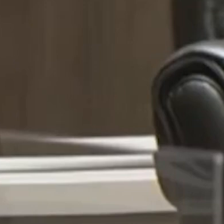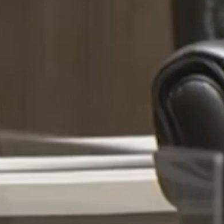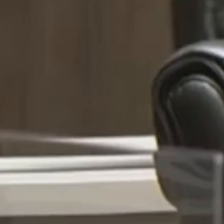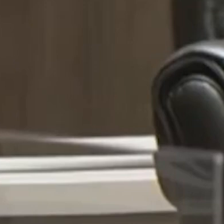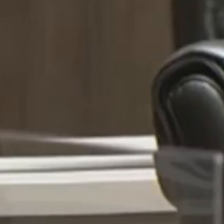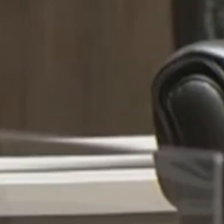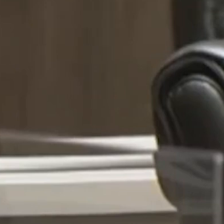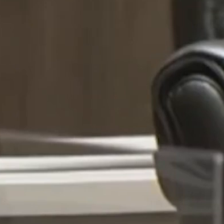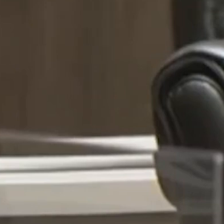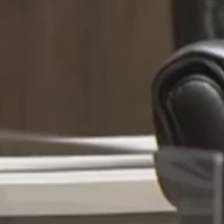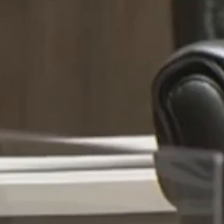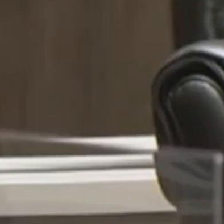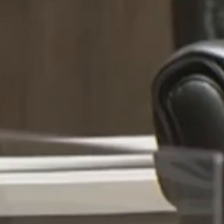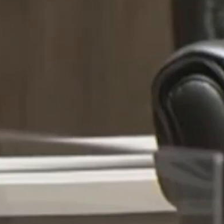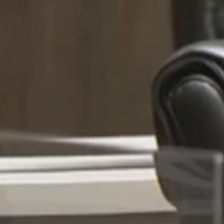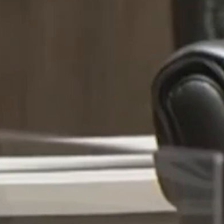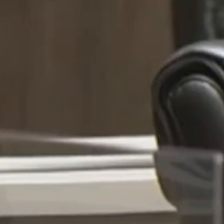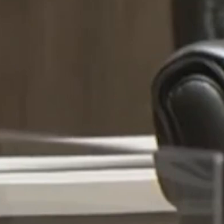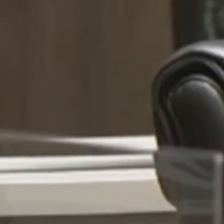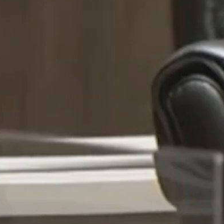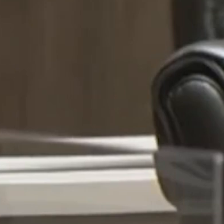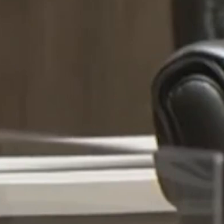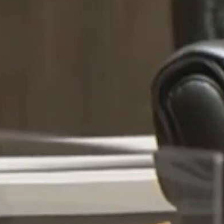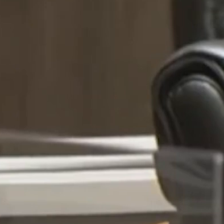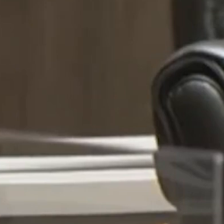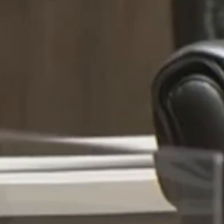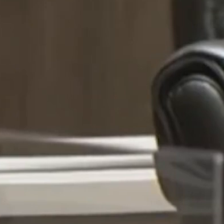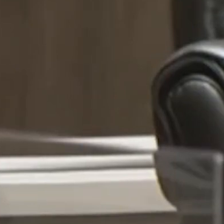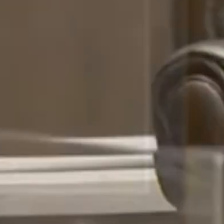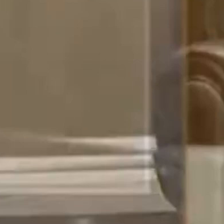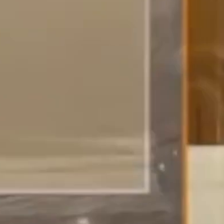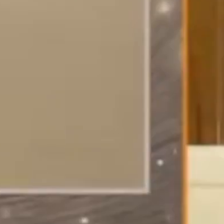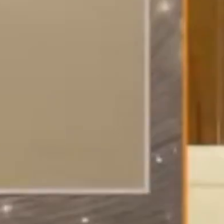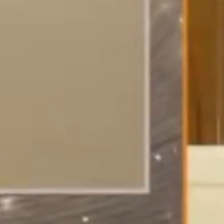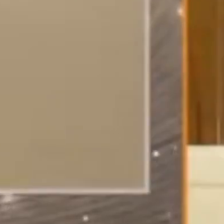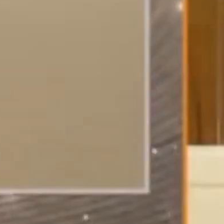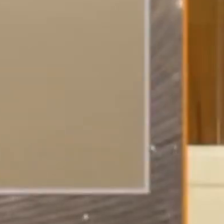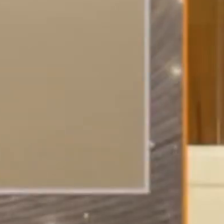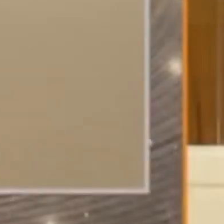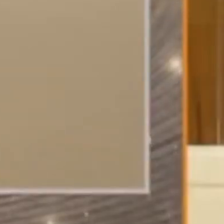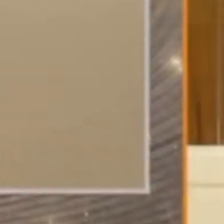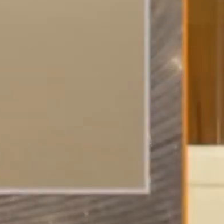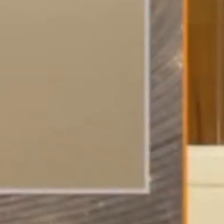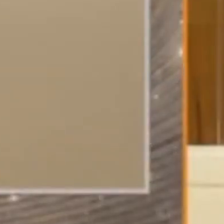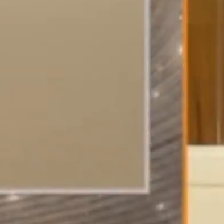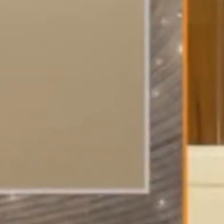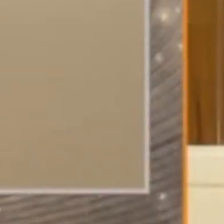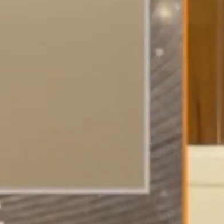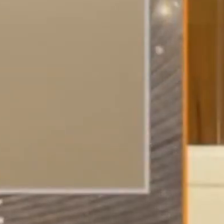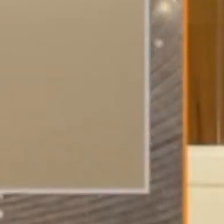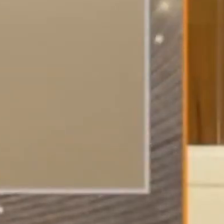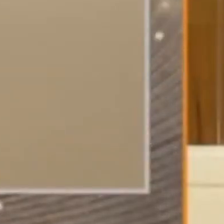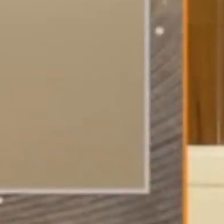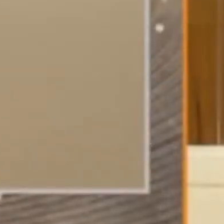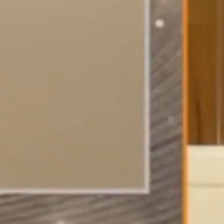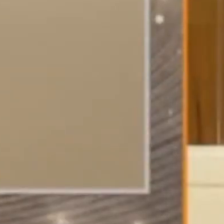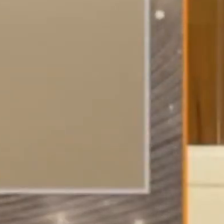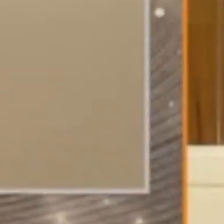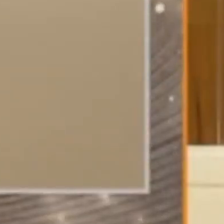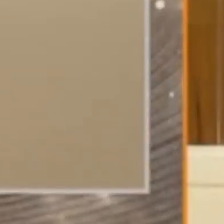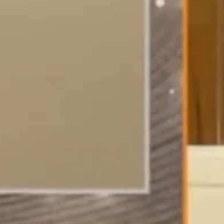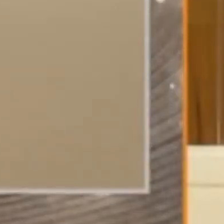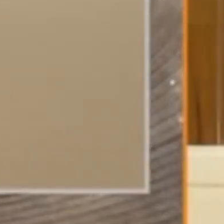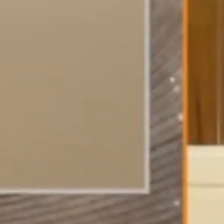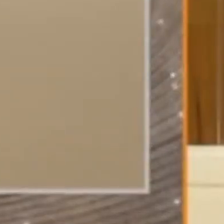างรัฐธรรมนูญโดยอ้างจากประเทศนู้นนี่นั้นแต่ว่าท่านประธานต้องวินิจฉัยนะครับผู้อภิปรายเนี่